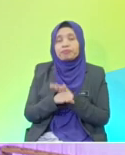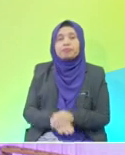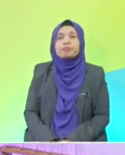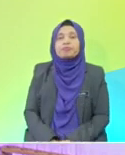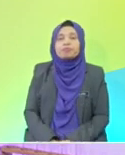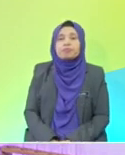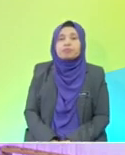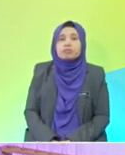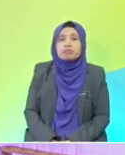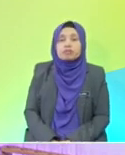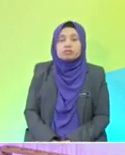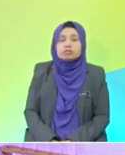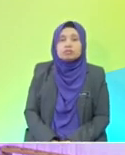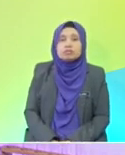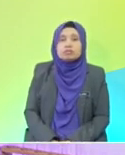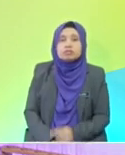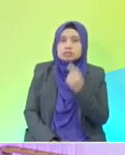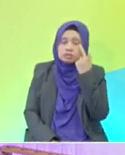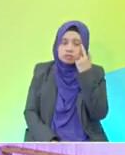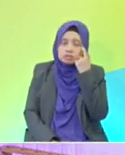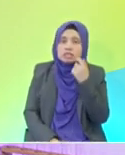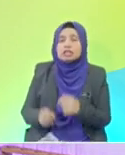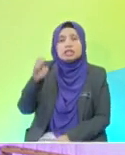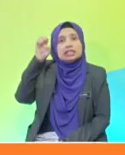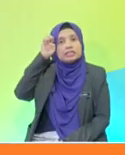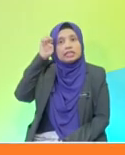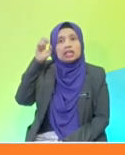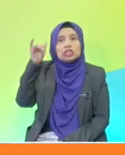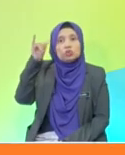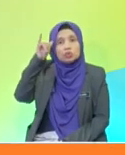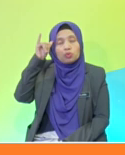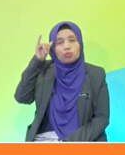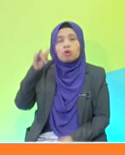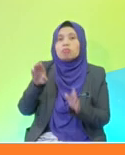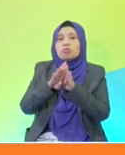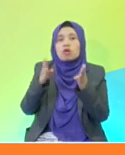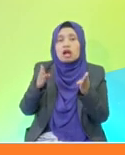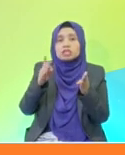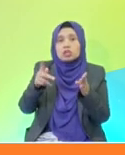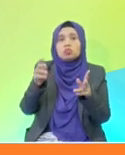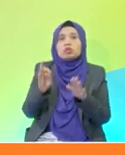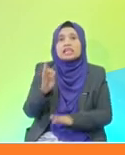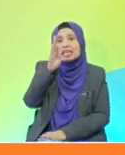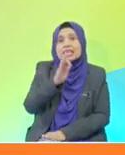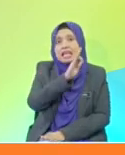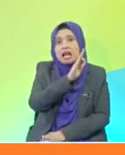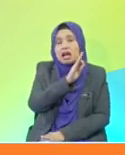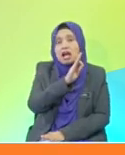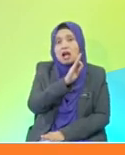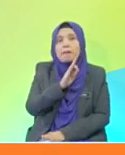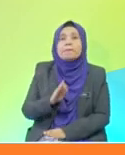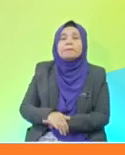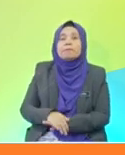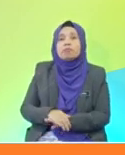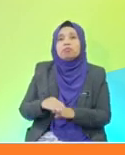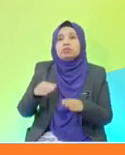soal berbentuk situasi Oke Yusuf membuka sebuah kilang Prabu berasaskan kayu getah di